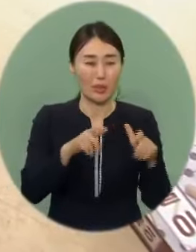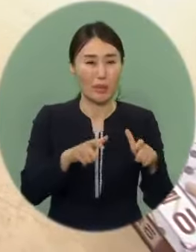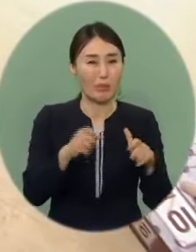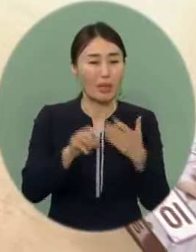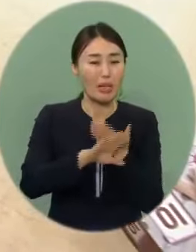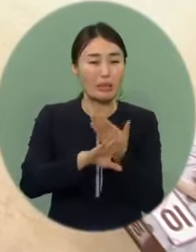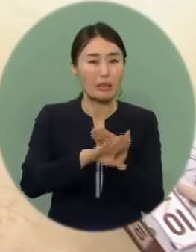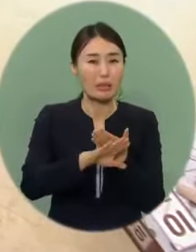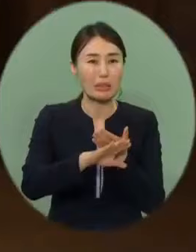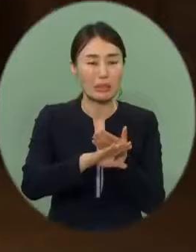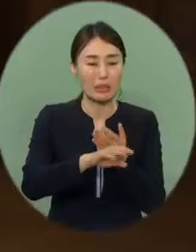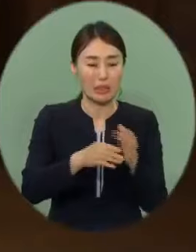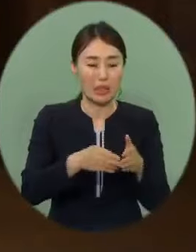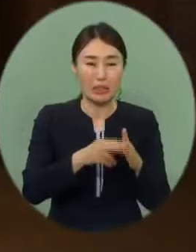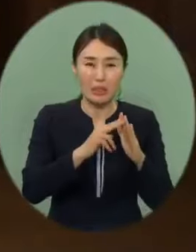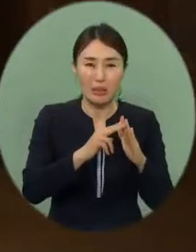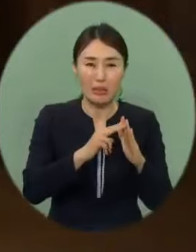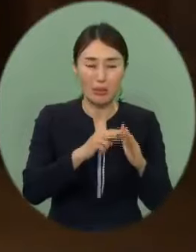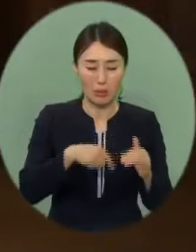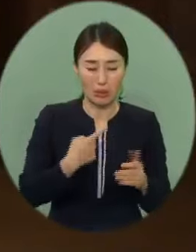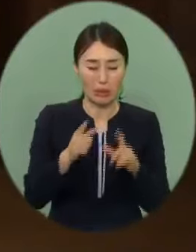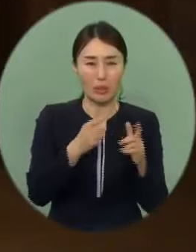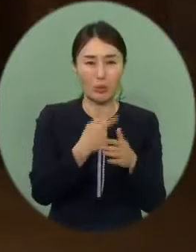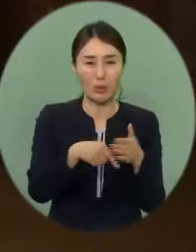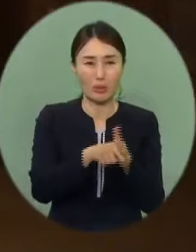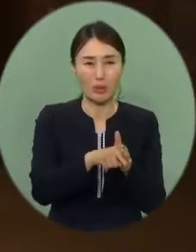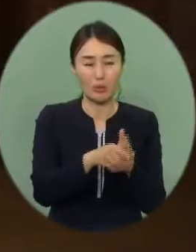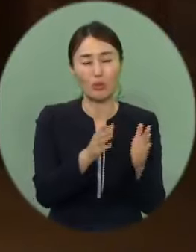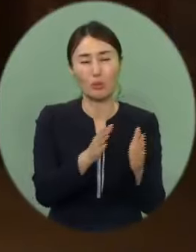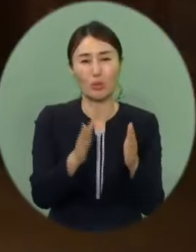또다른 장애인 시설에서을 준비하고